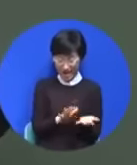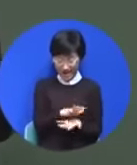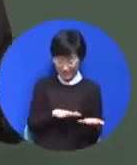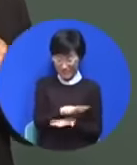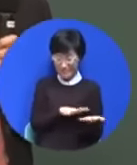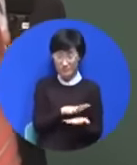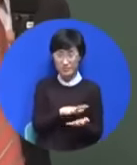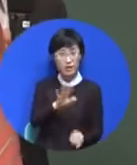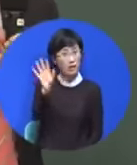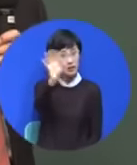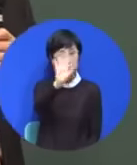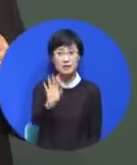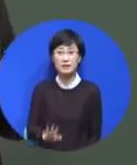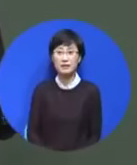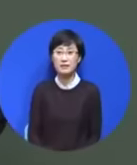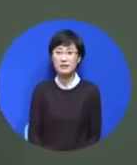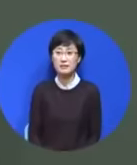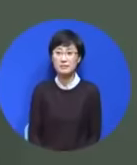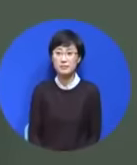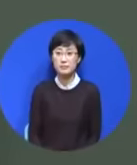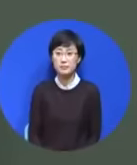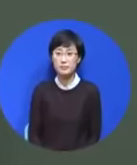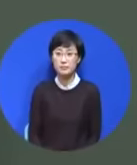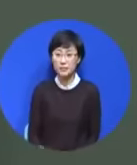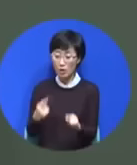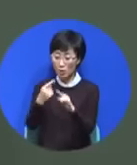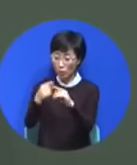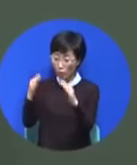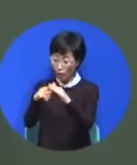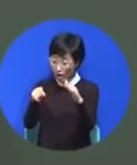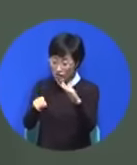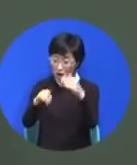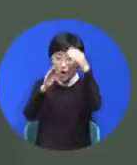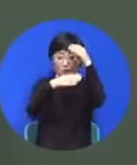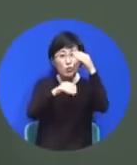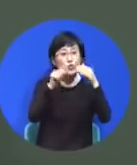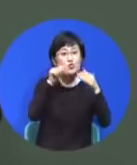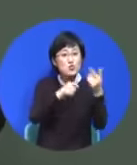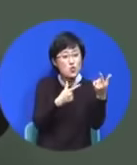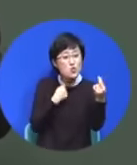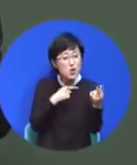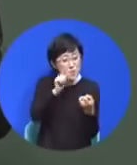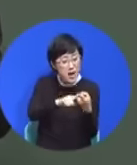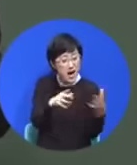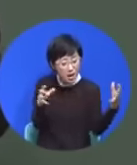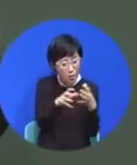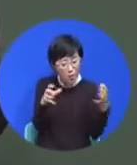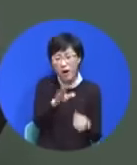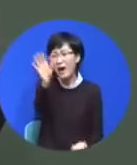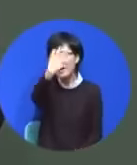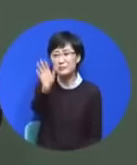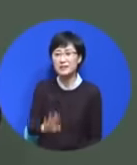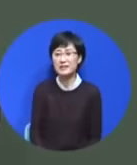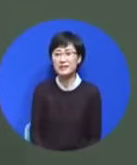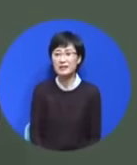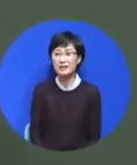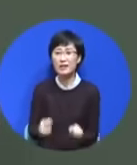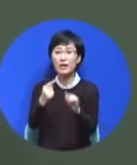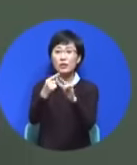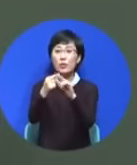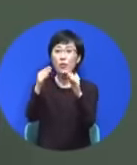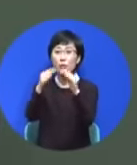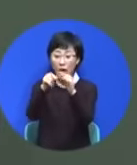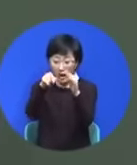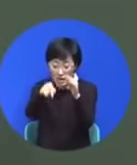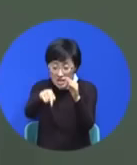많 분 그 생 교는 무슨도 단체가 아닙니다 하나님의 성이 모이는